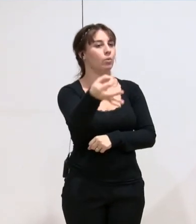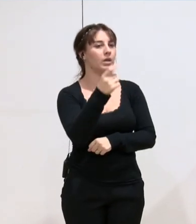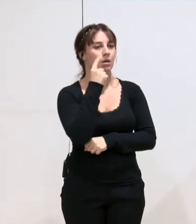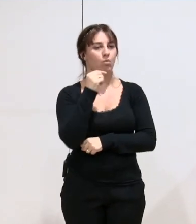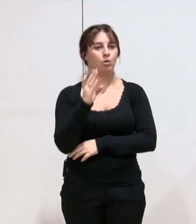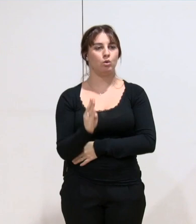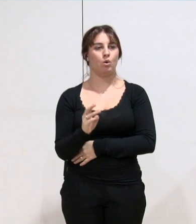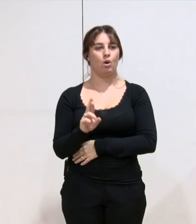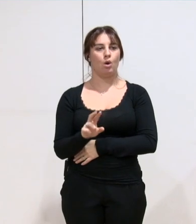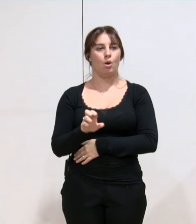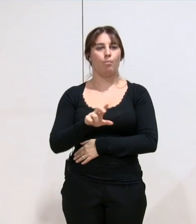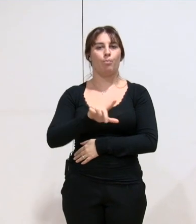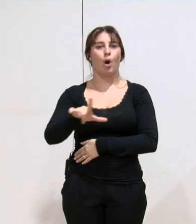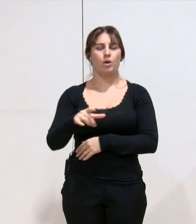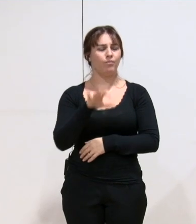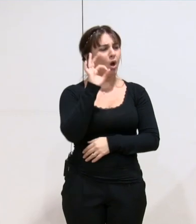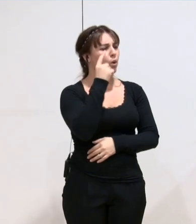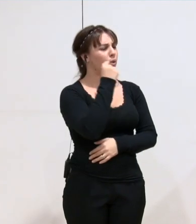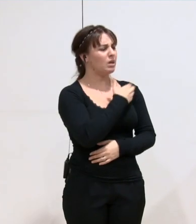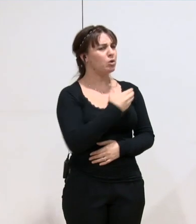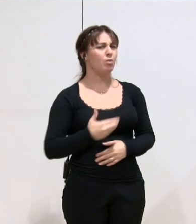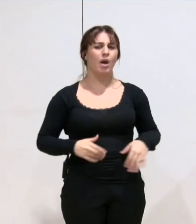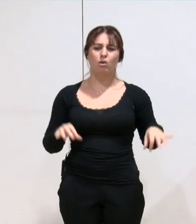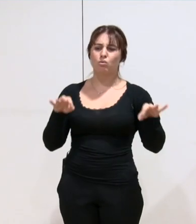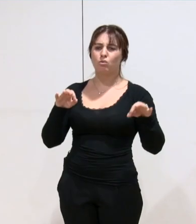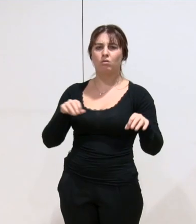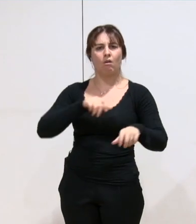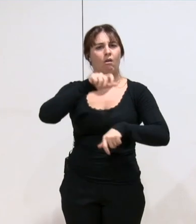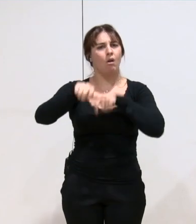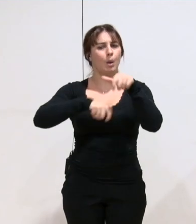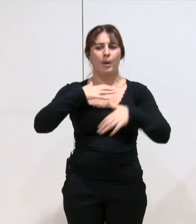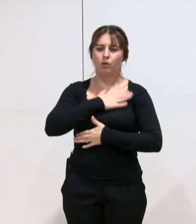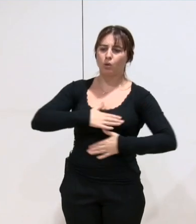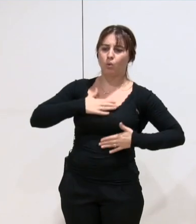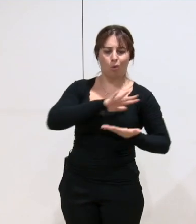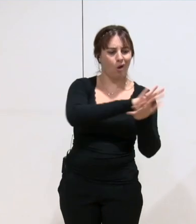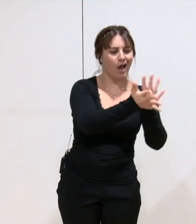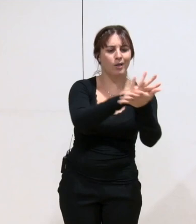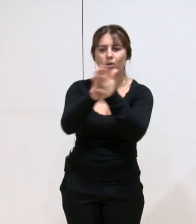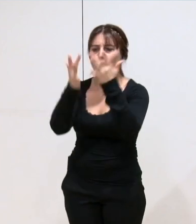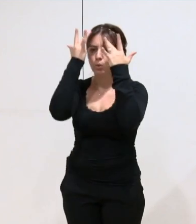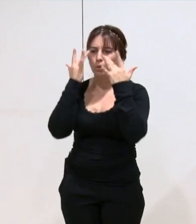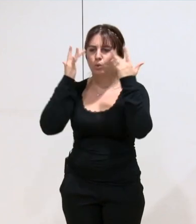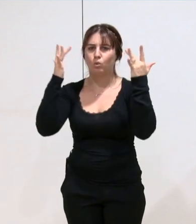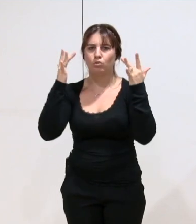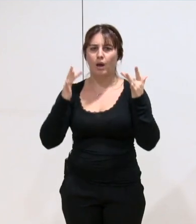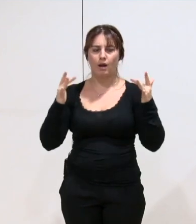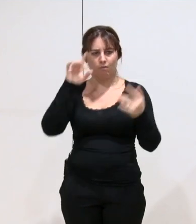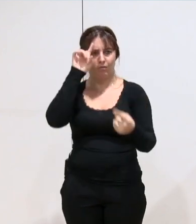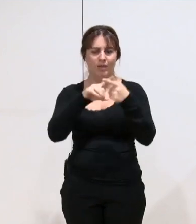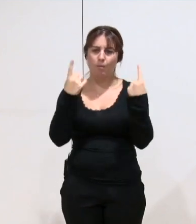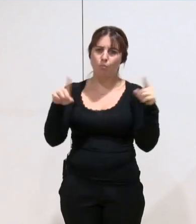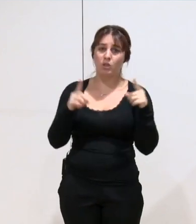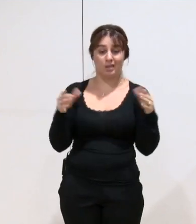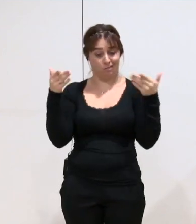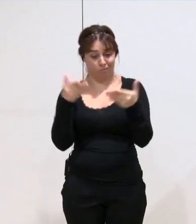Breuil. Oui, monsieur le maire. Effectivement, je crois que les gens sont très contents d'avoir plusieurs associations culturelles qui interviennent dans le domaine de la musique, et de la musique